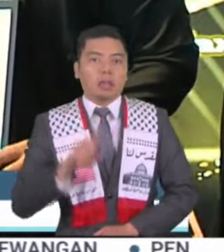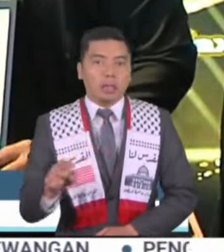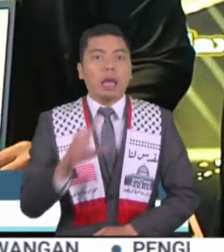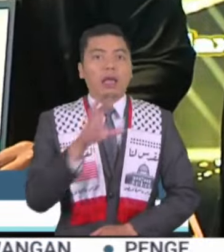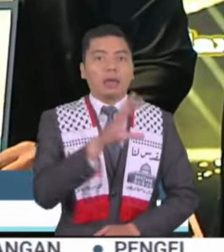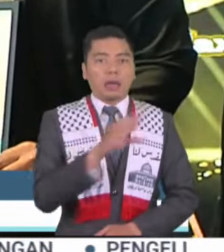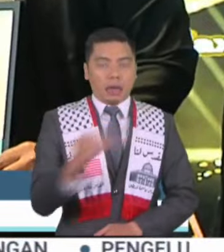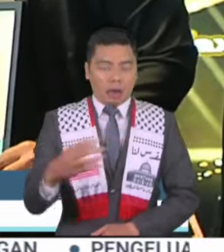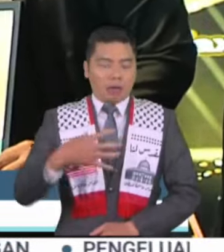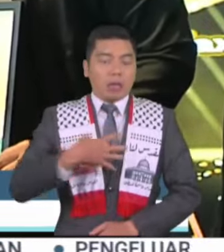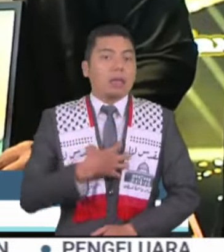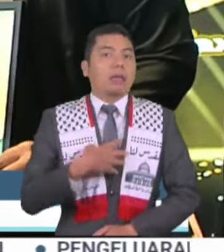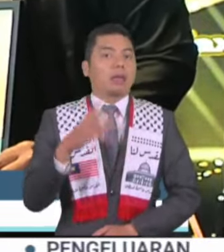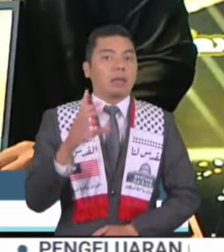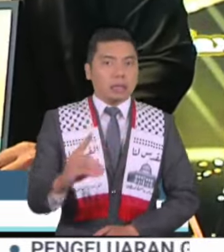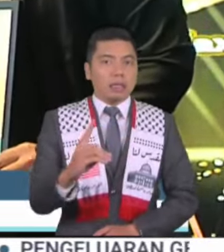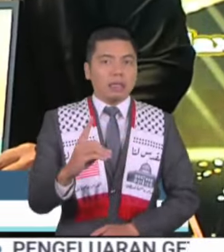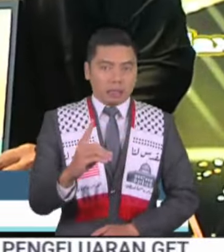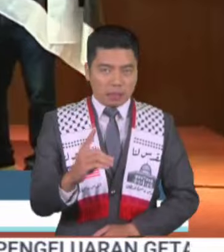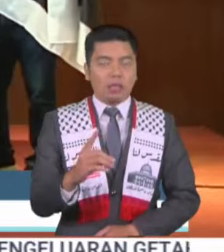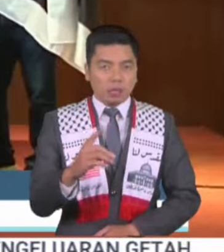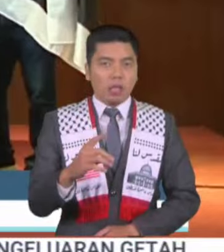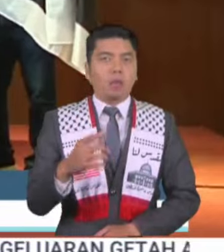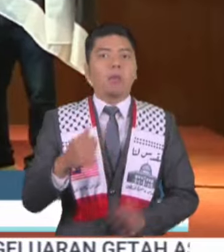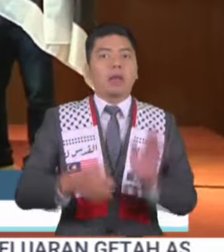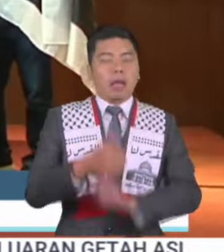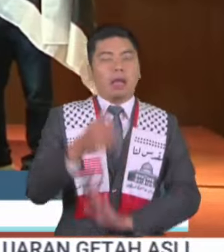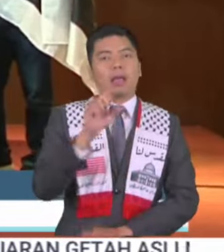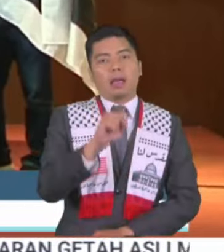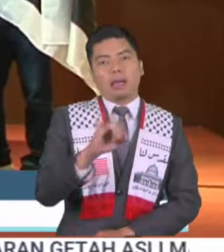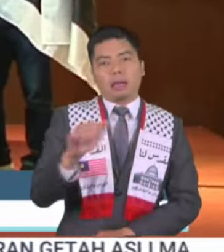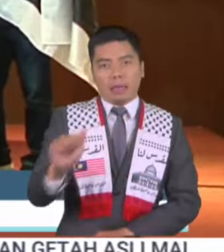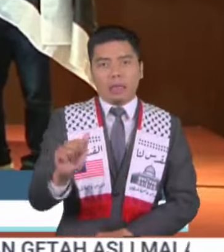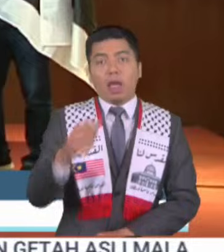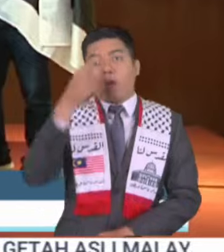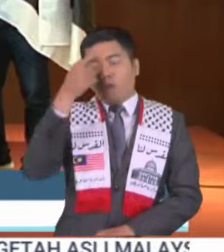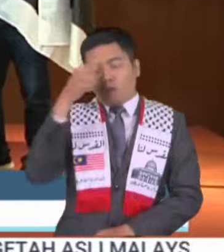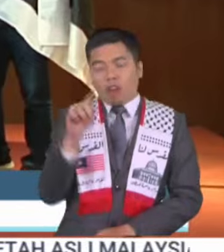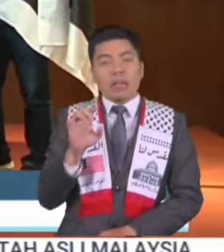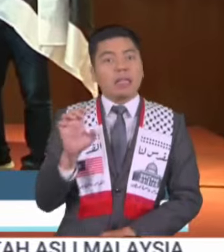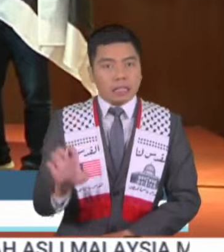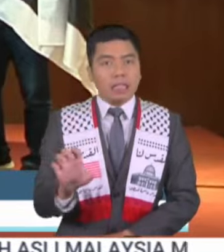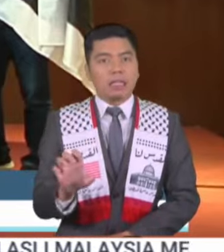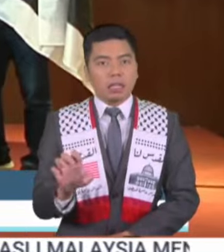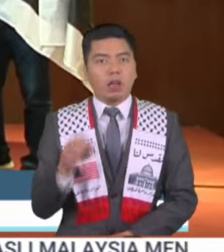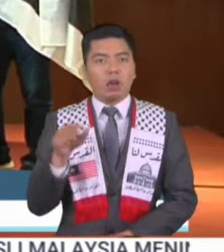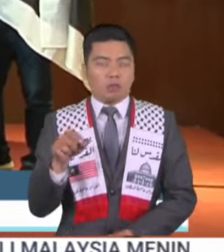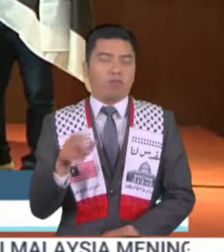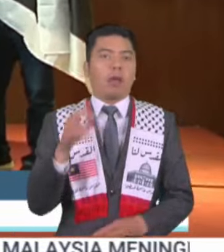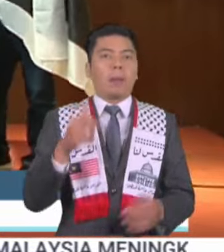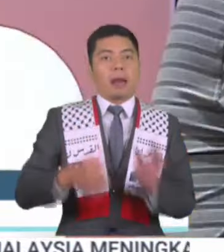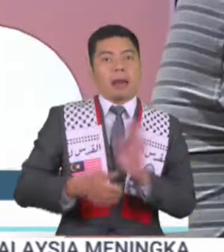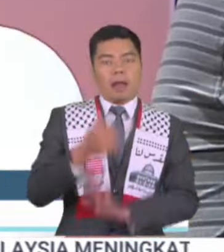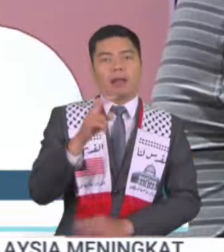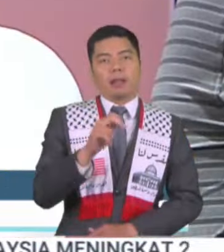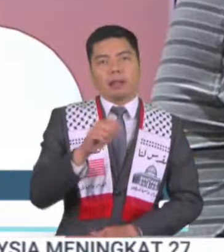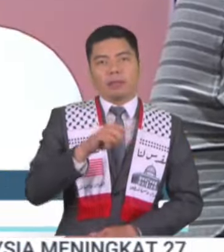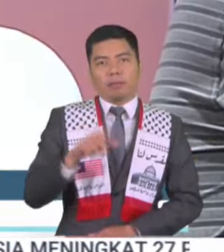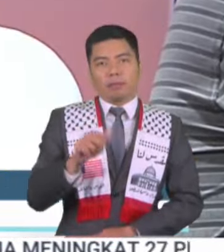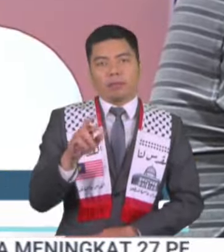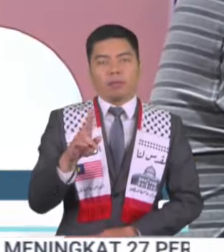dan kategori Medal D pula milik Xia Chi Kian, manakala kategori Medal E menjadi milik Nazaruddin